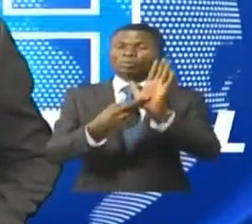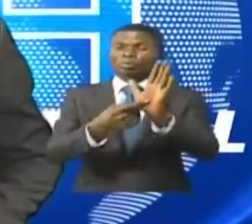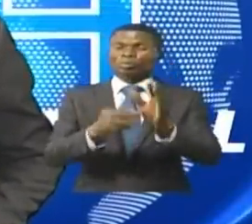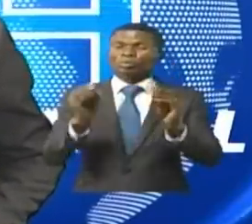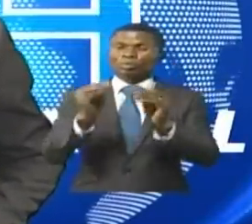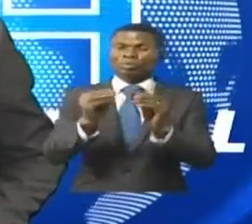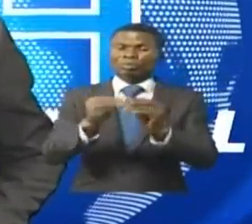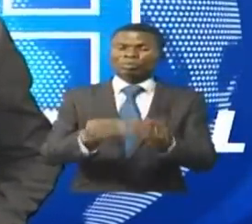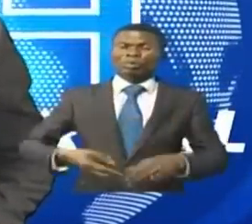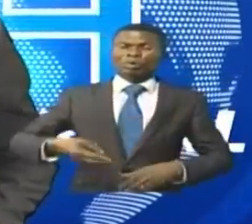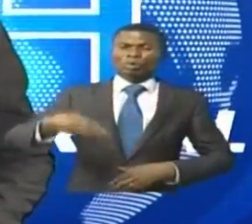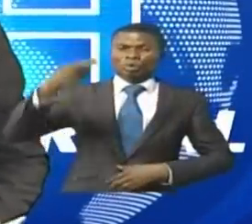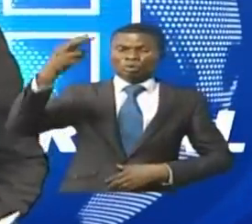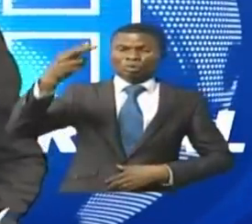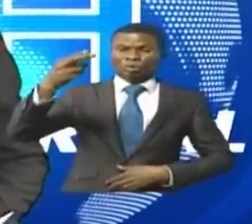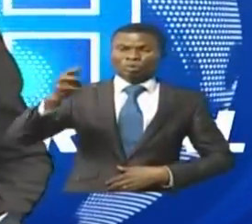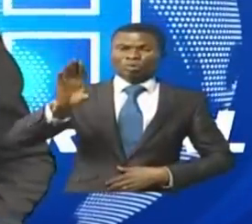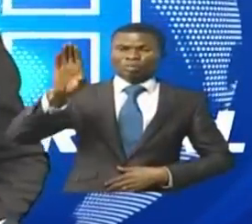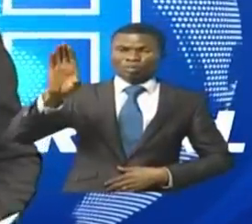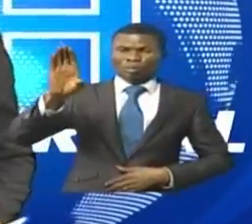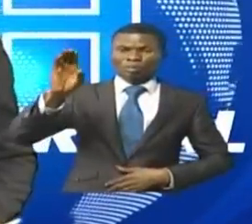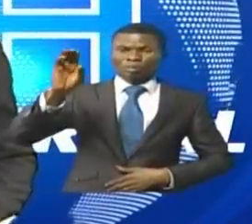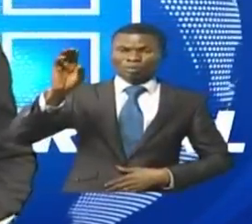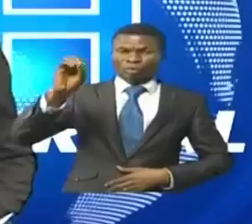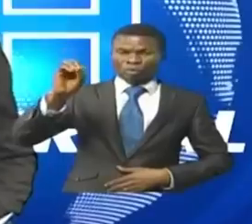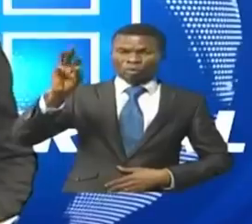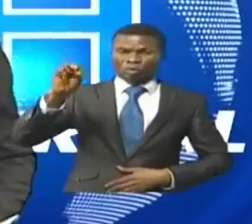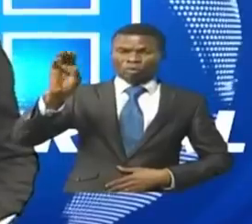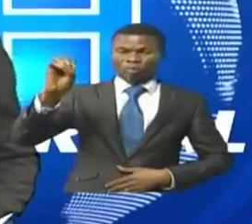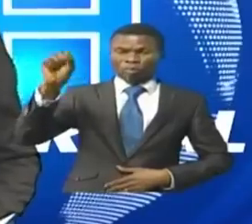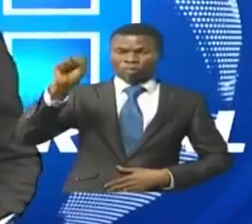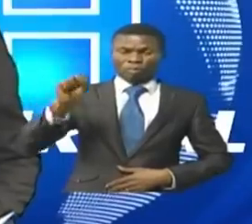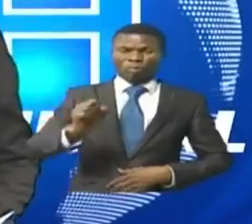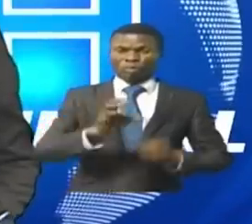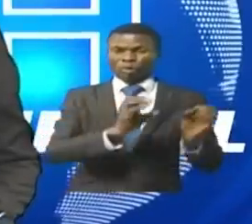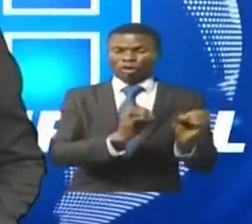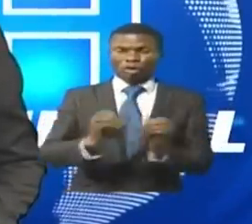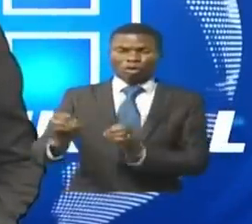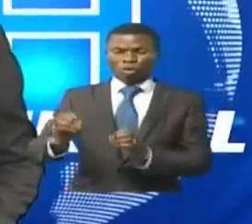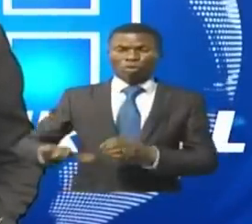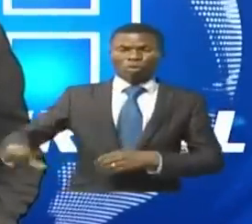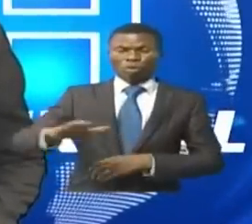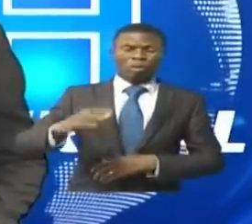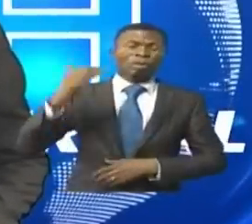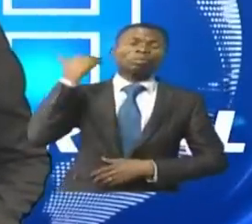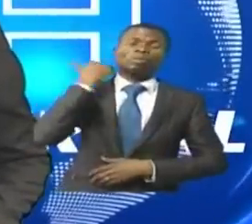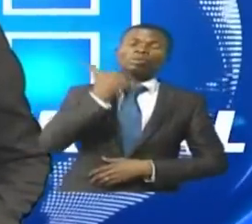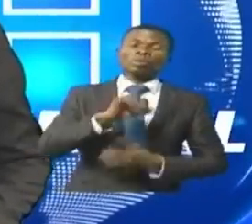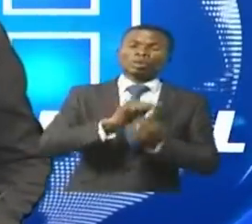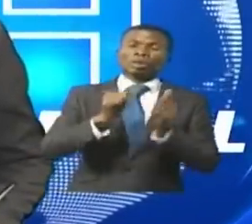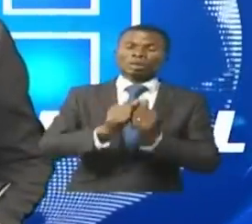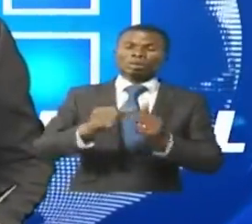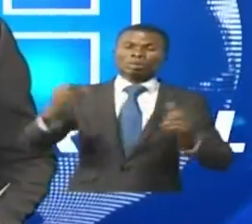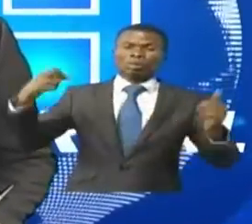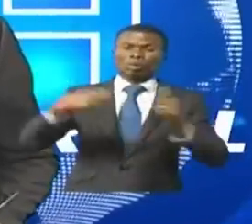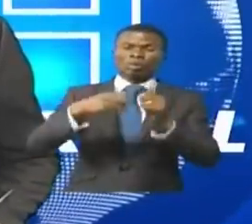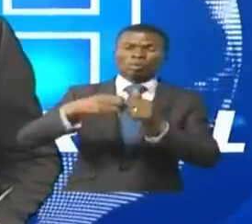réunion des hauts niveaux du COMESA organisée en Ouganda sur les produits solaires. Et la RDC a